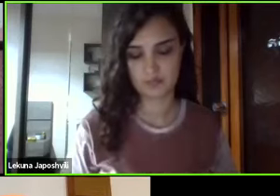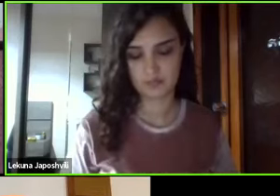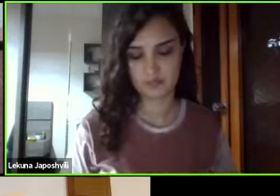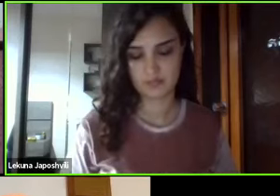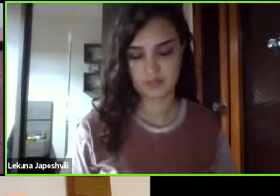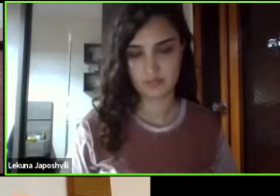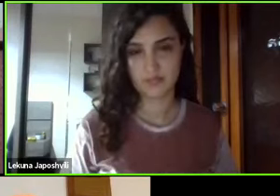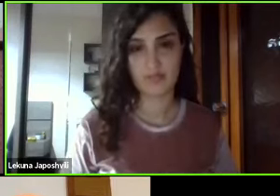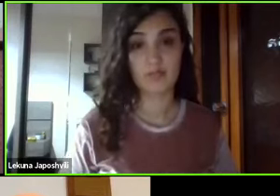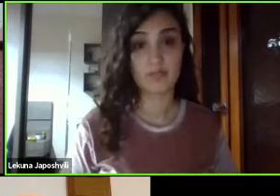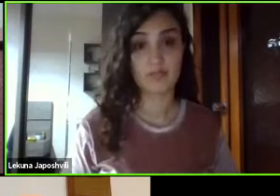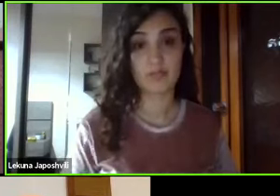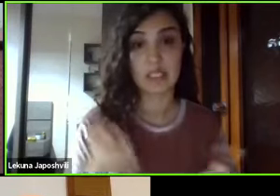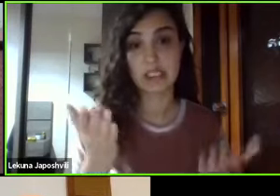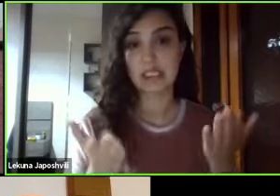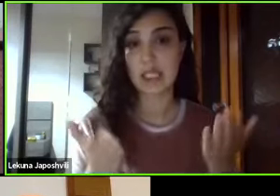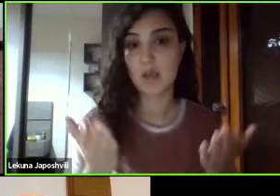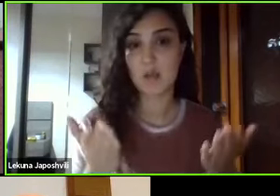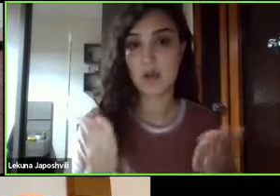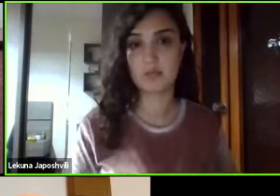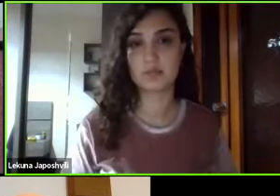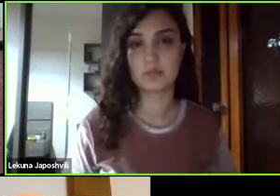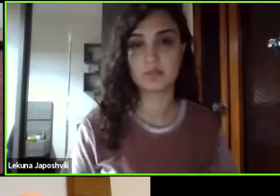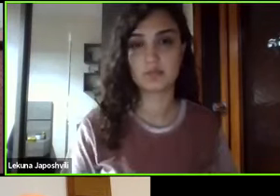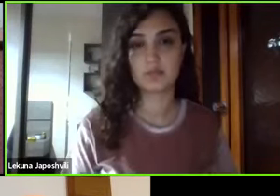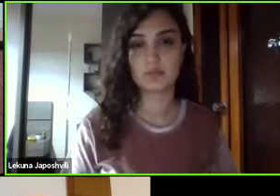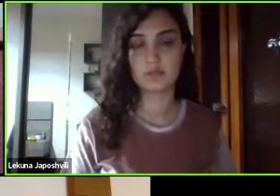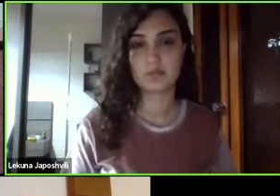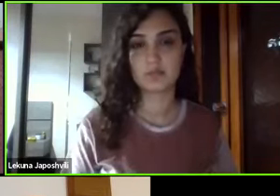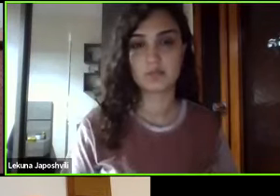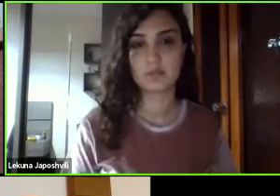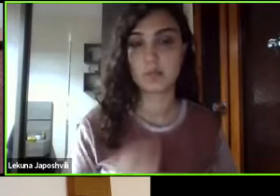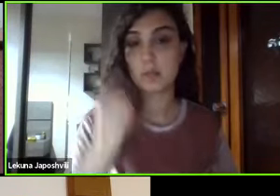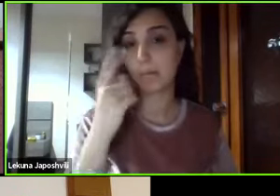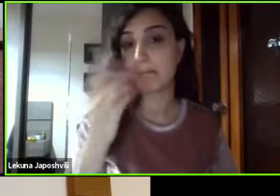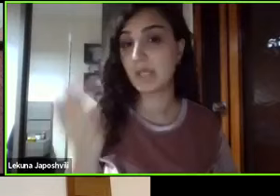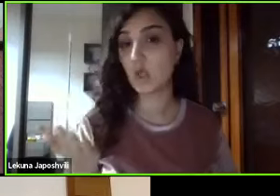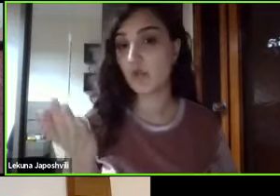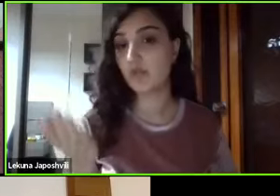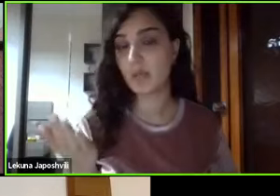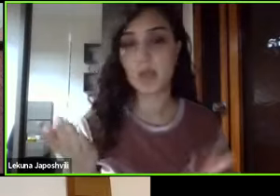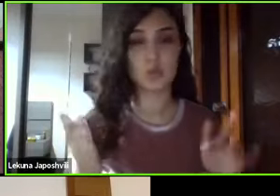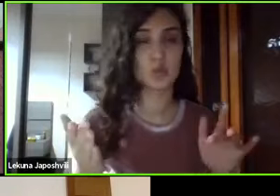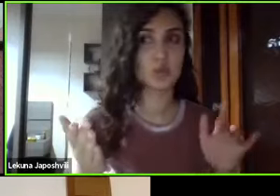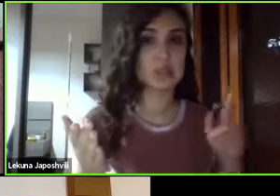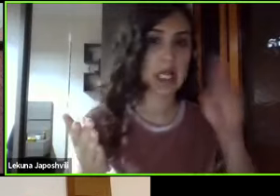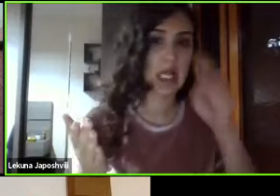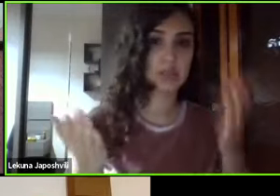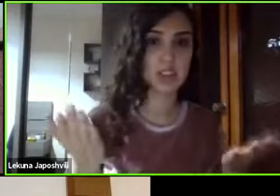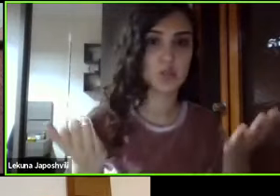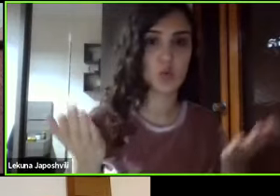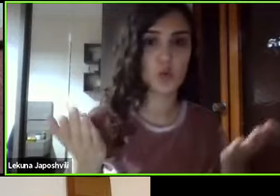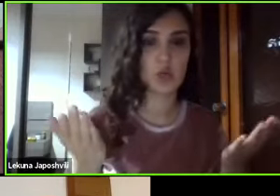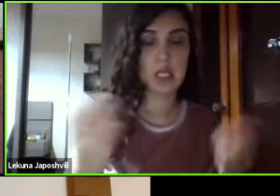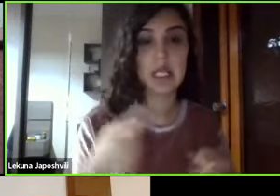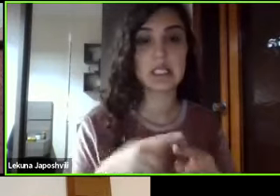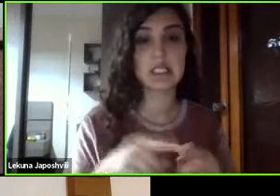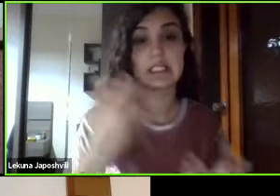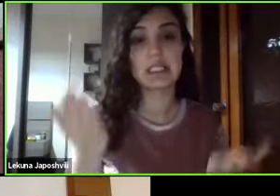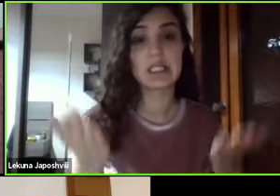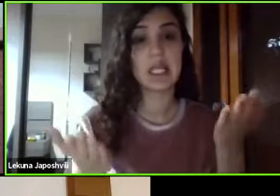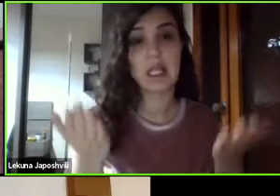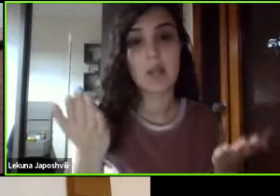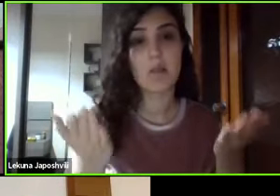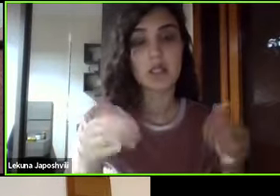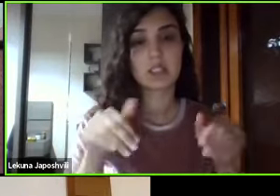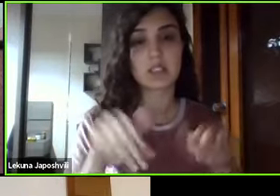ფანტასტიკური სიტყვა, დილემა არის მართლა რა, პიროვნება თუ სახელმწიფო. და ეს დილემას, ამ დილემას